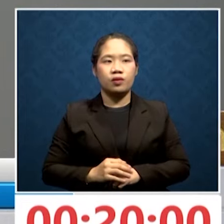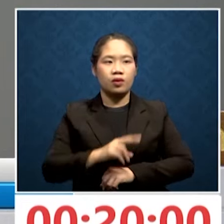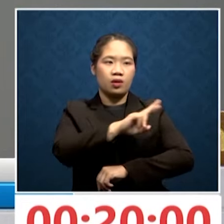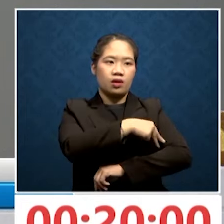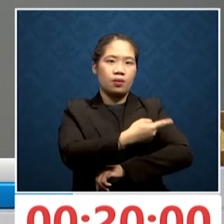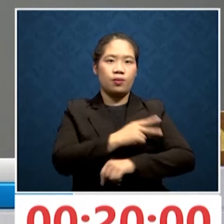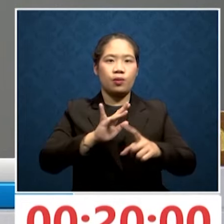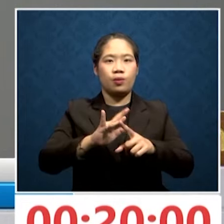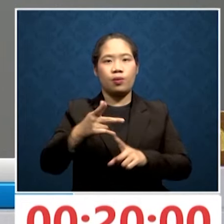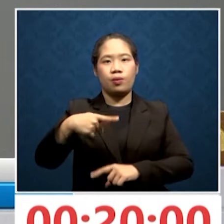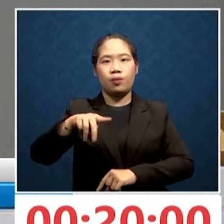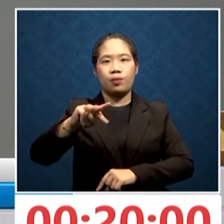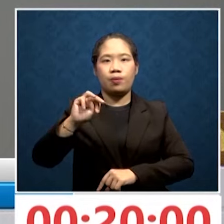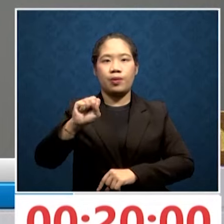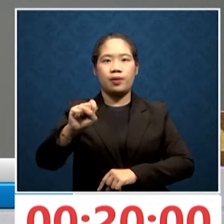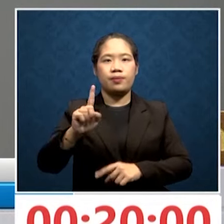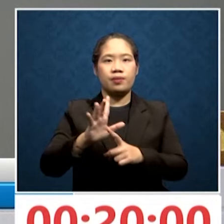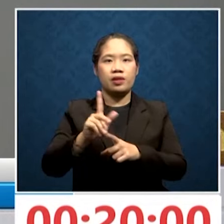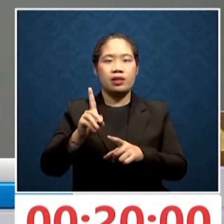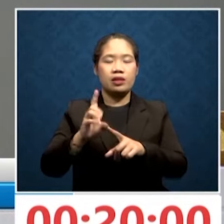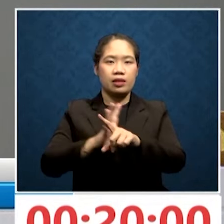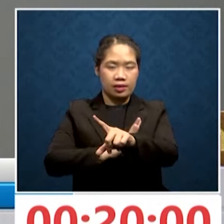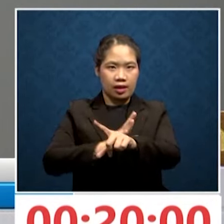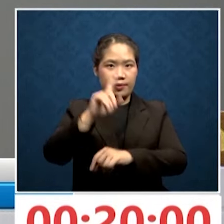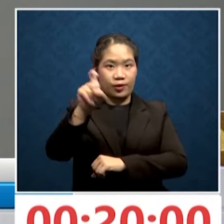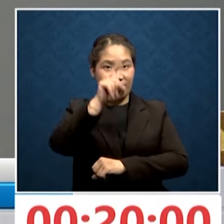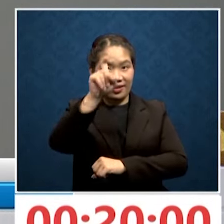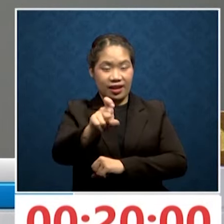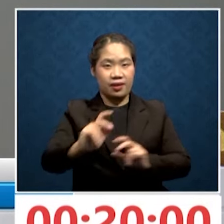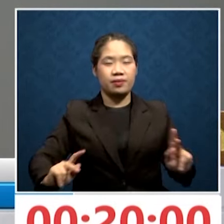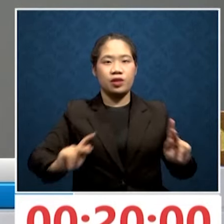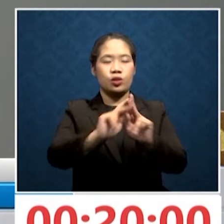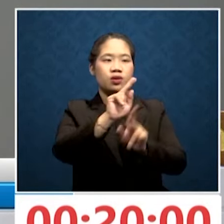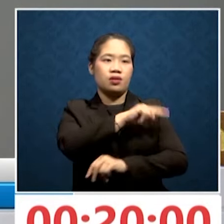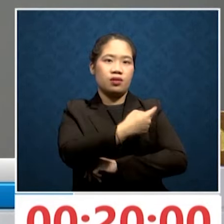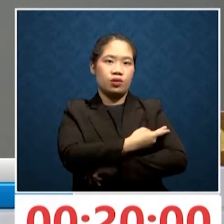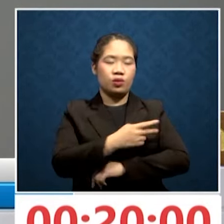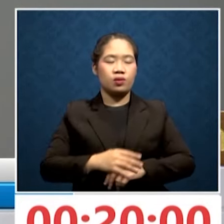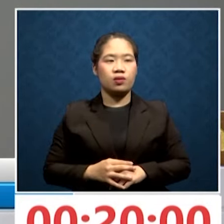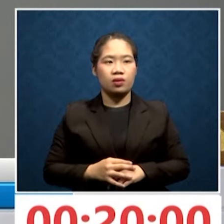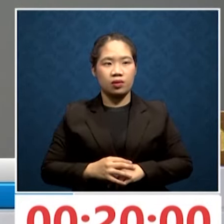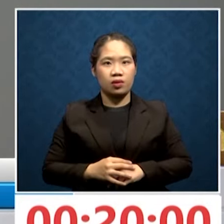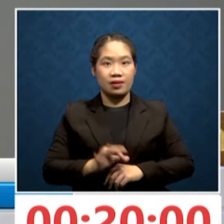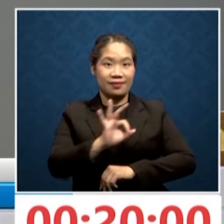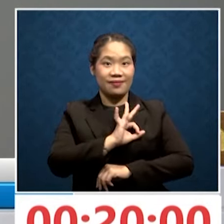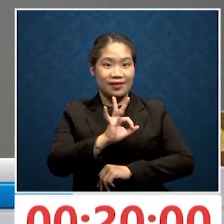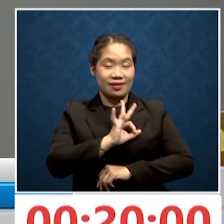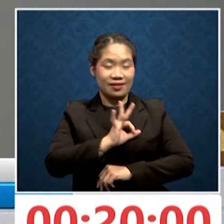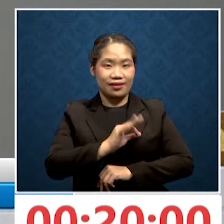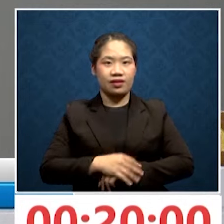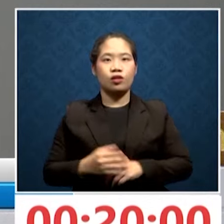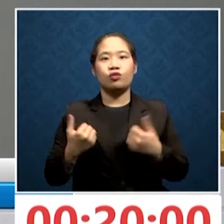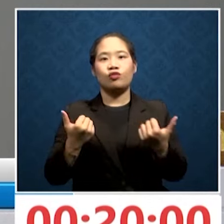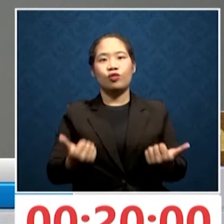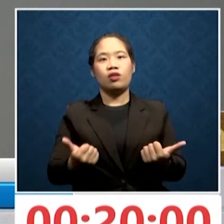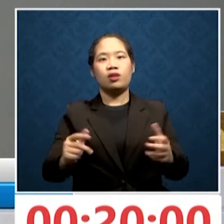มศักดิ์เพียยุระเป็นผู้ตั้งคำถามถามรัฐมนตรีว่าการกระทรวงสาธารณสุขครับท่านสมาชิกครับวันนี้ท่านรัฐมนตรีว่าการกระ